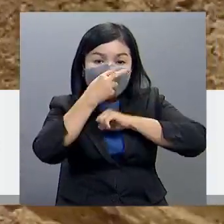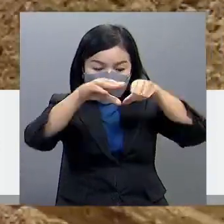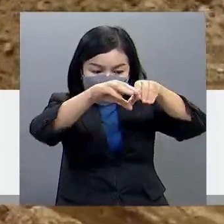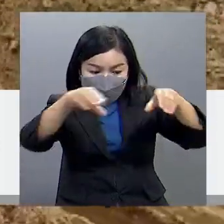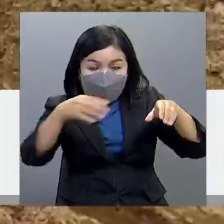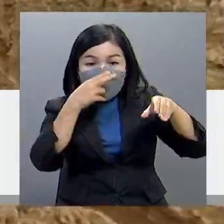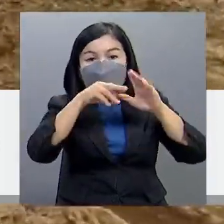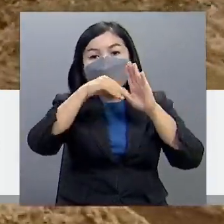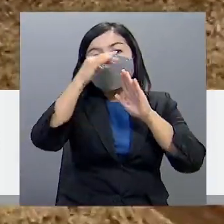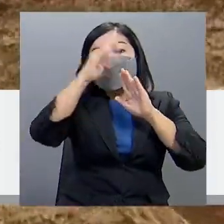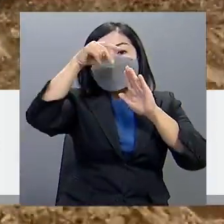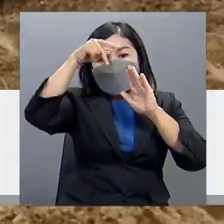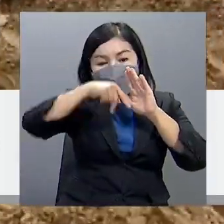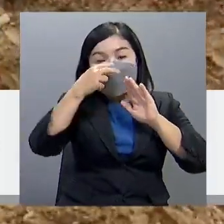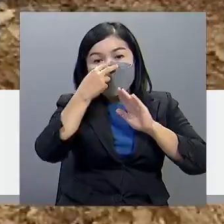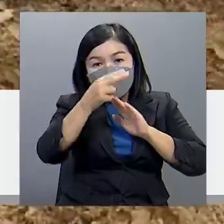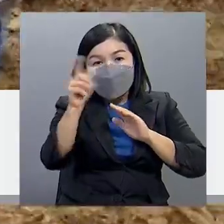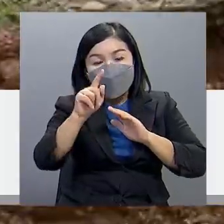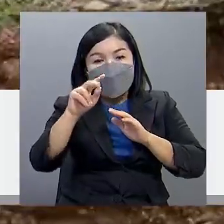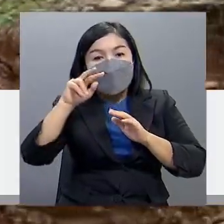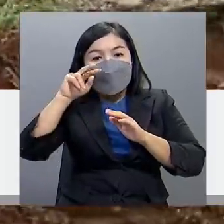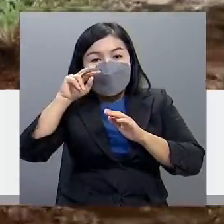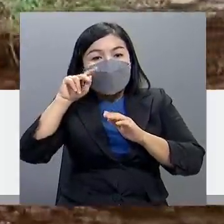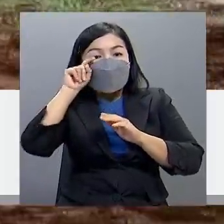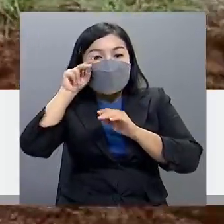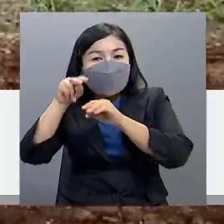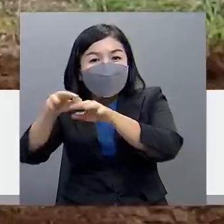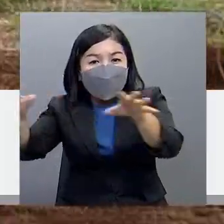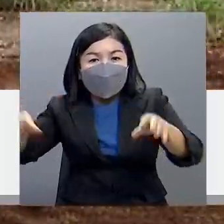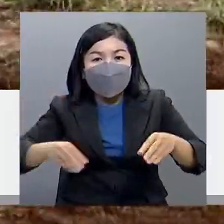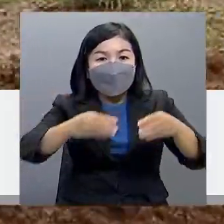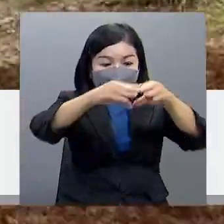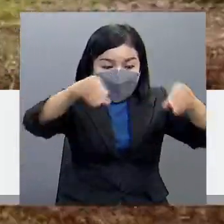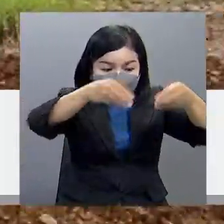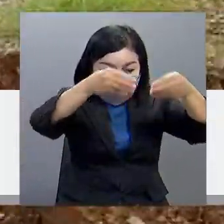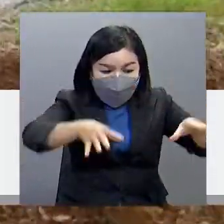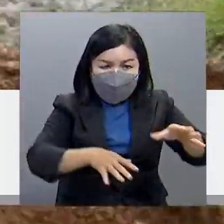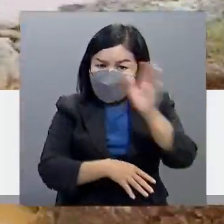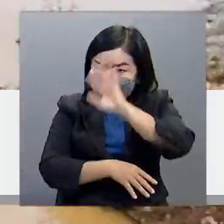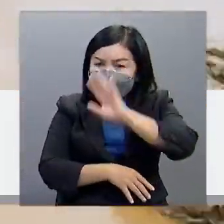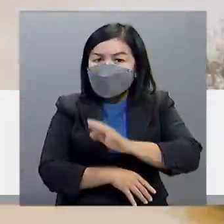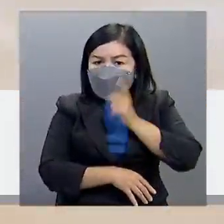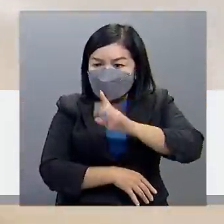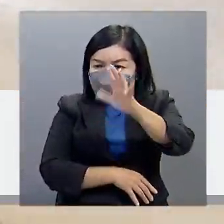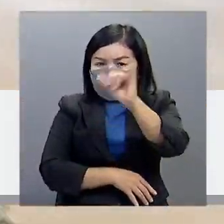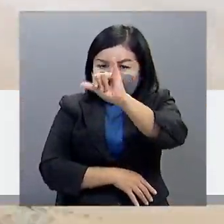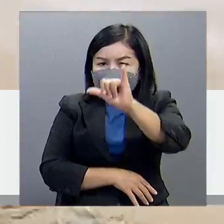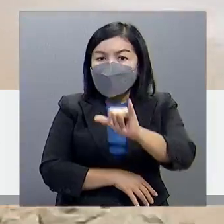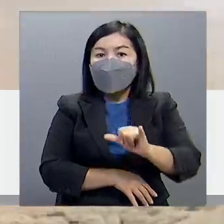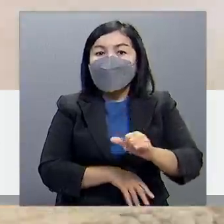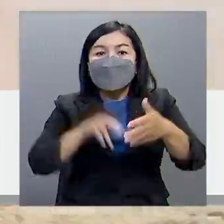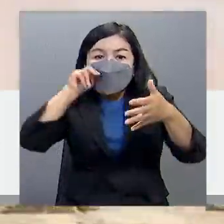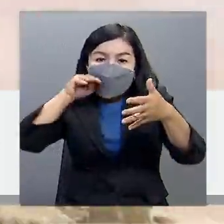ระบุว่ากระแสกระแสข่าวที่บอกว่าอ่างเก็บน้ำนั้นแตกนั้นไม่เป็นความจริงค่ะมีเพียงน้ำเซาะถนนเท่านั้น